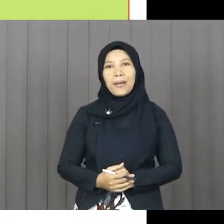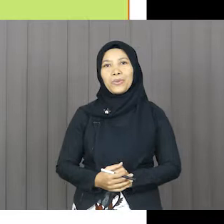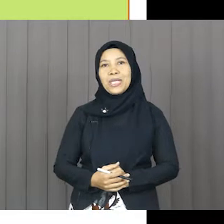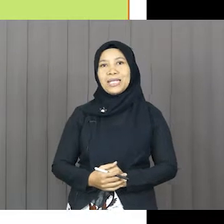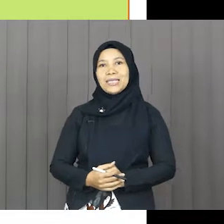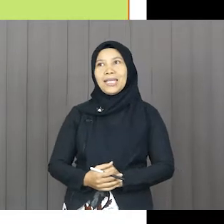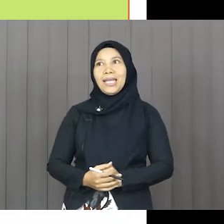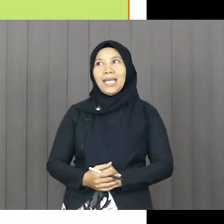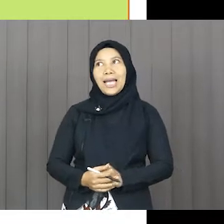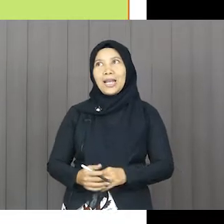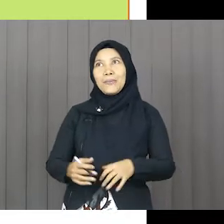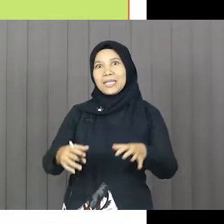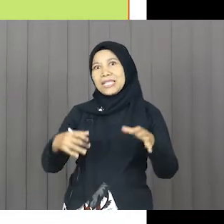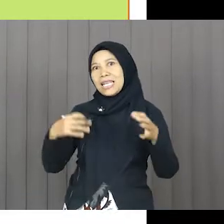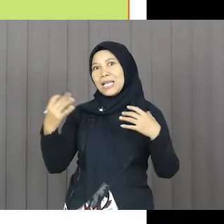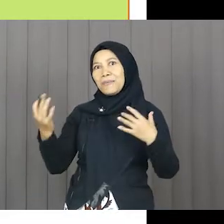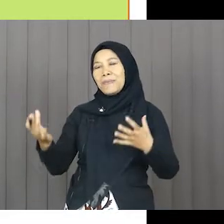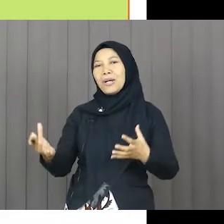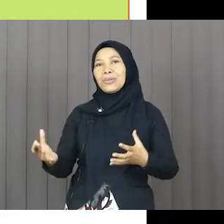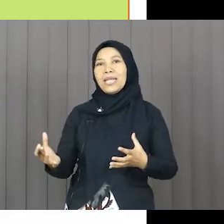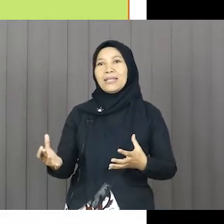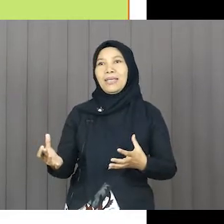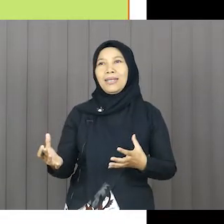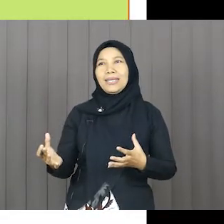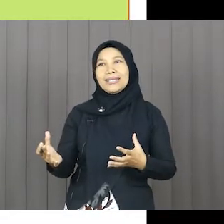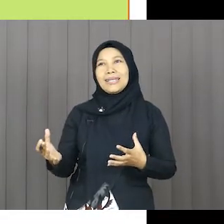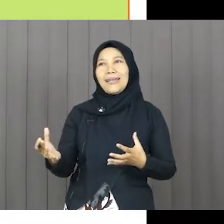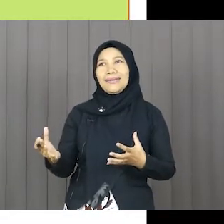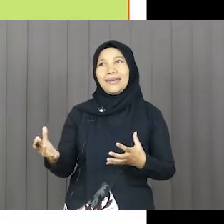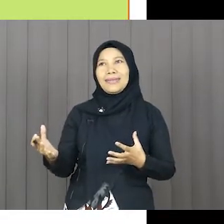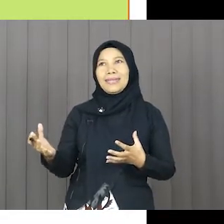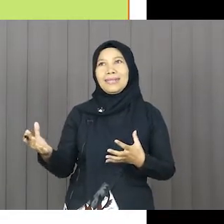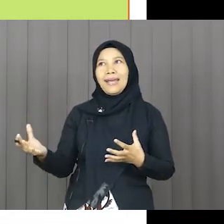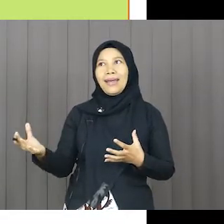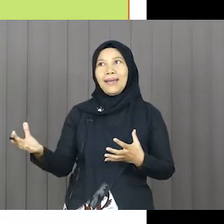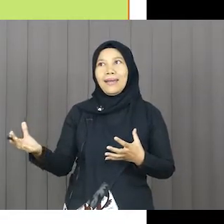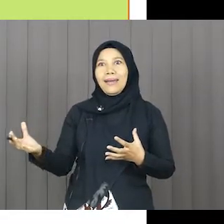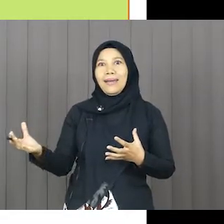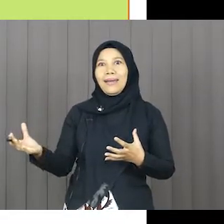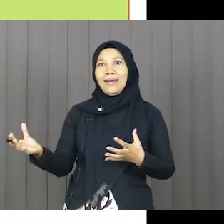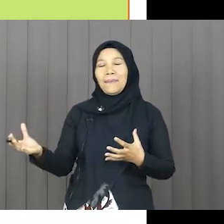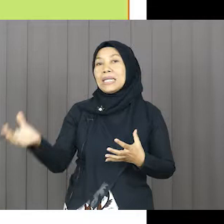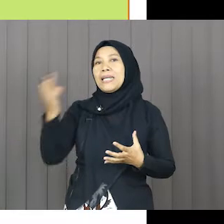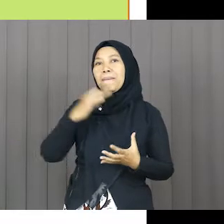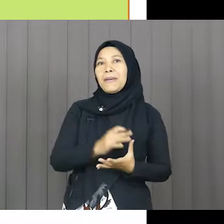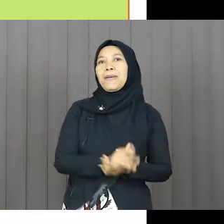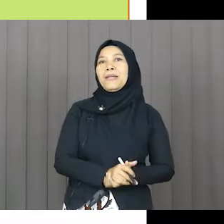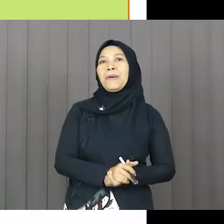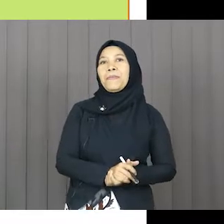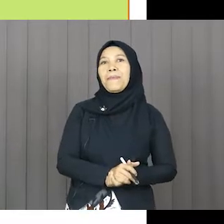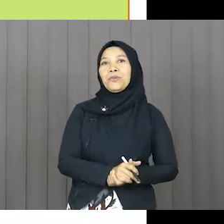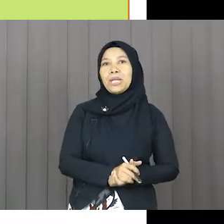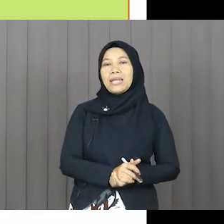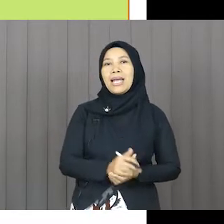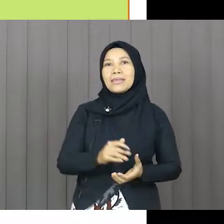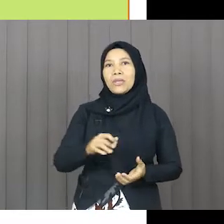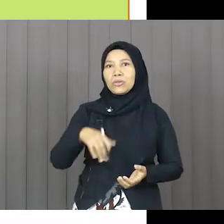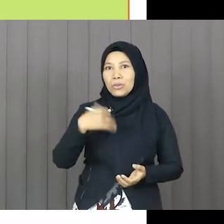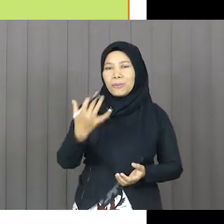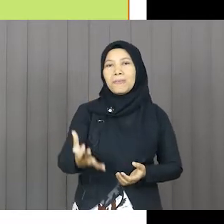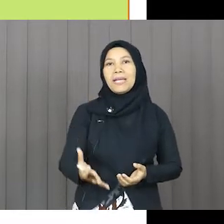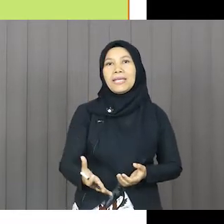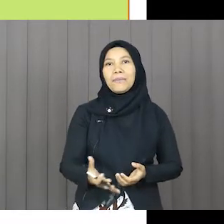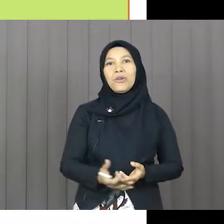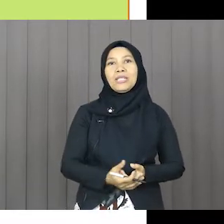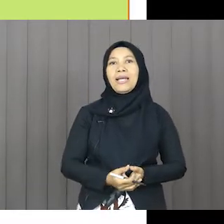perencanaan pembangunan. Kalau perencanaan pembangunan ini istilahnya tidak berdampak pada pemakmuran atau